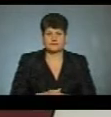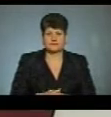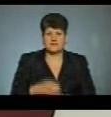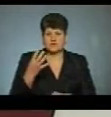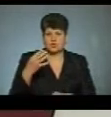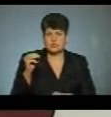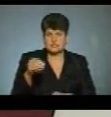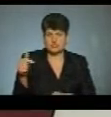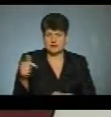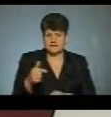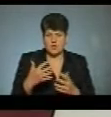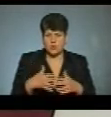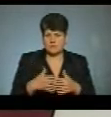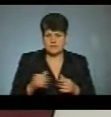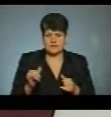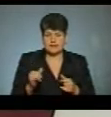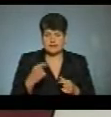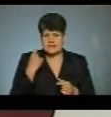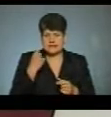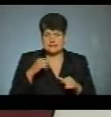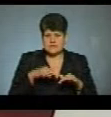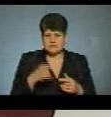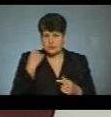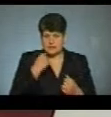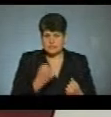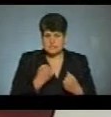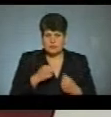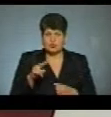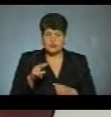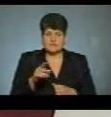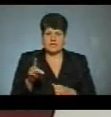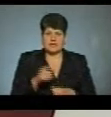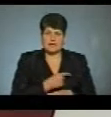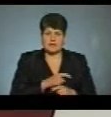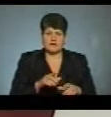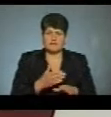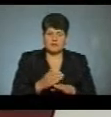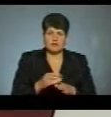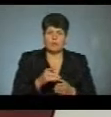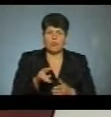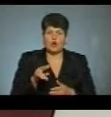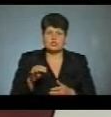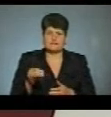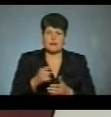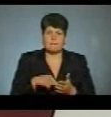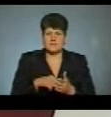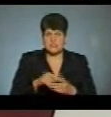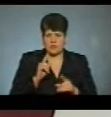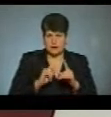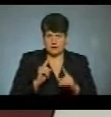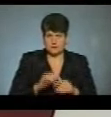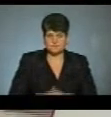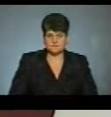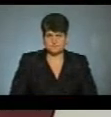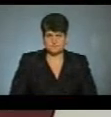40 тисяч гривень на обладнання та засоби індивідуального захисту для Почаївської лікарні виділила Почаївська міськрада, про це розповів голова Почаївської громади Василь